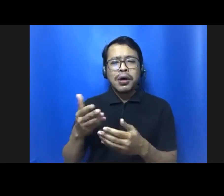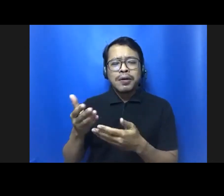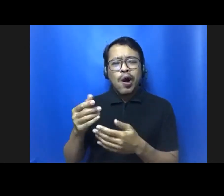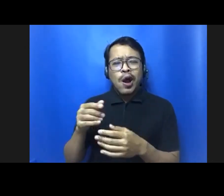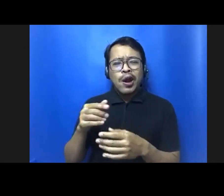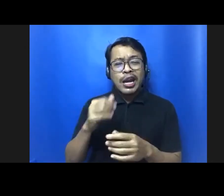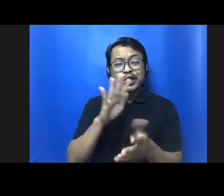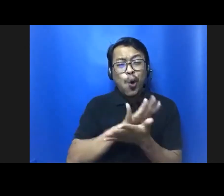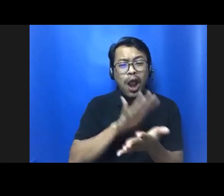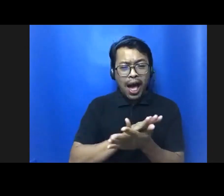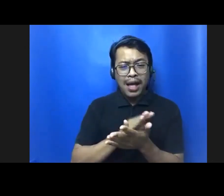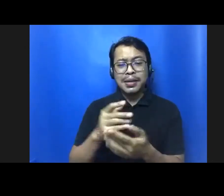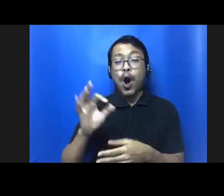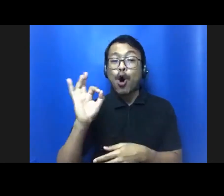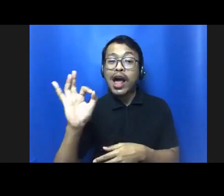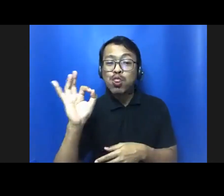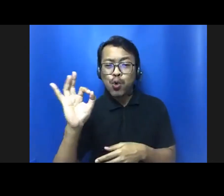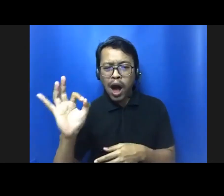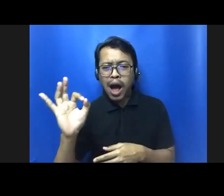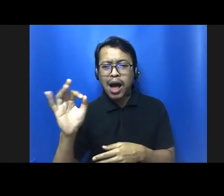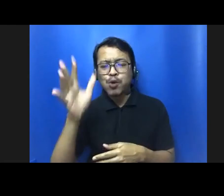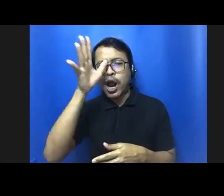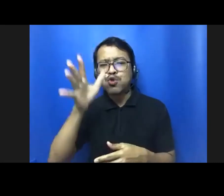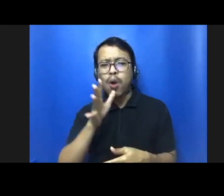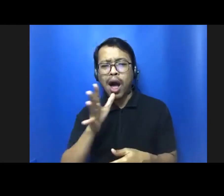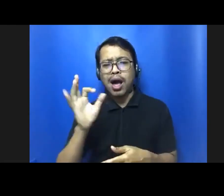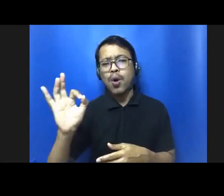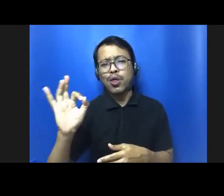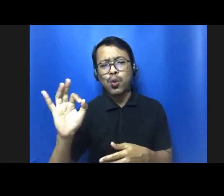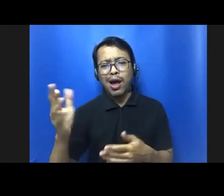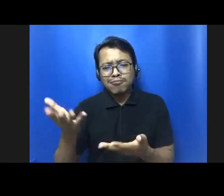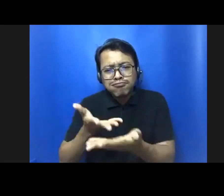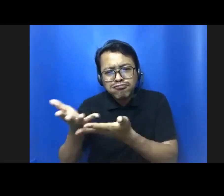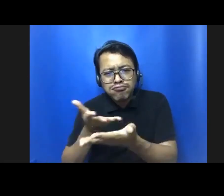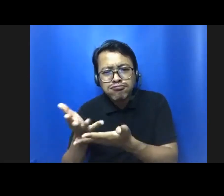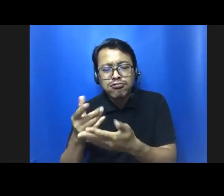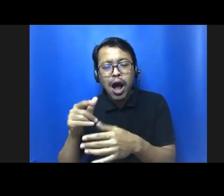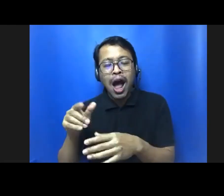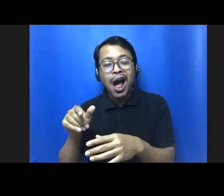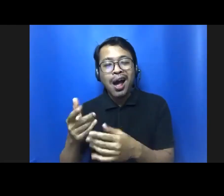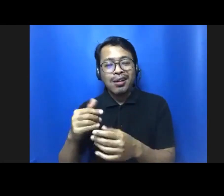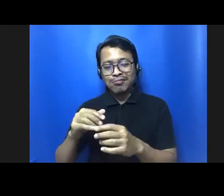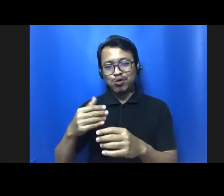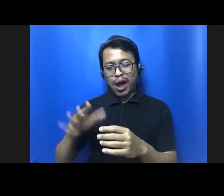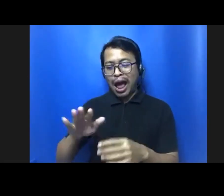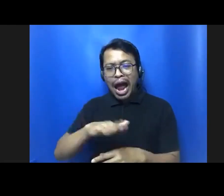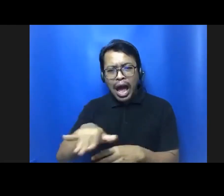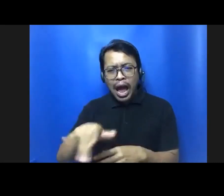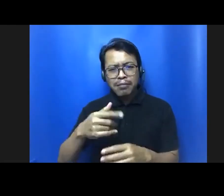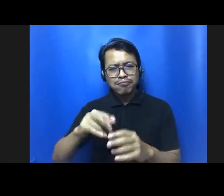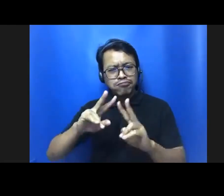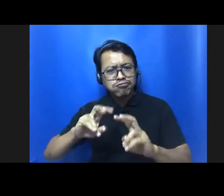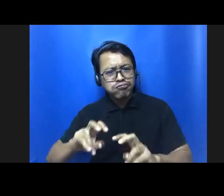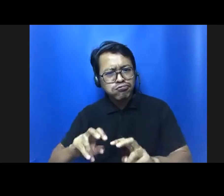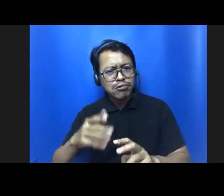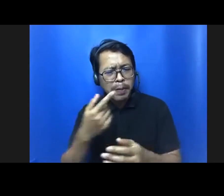komunikasikan terus dengan orang tua, hingga tidak ada terjadi kaget-kaget terhadap kondisi